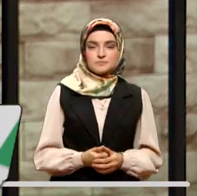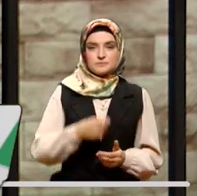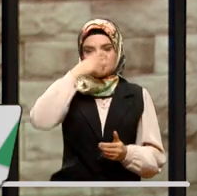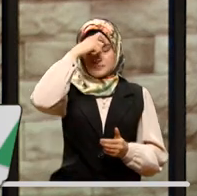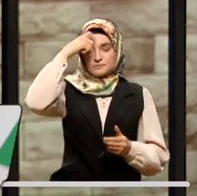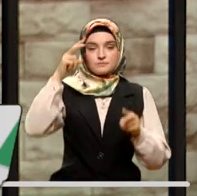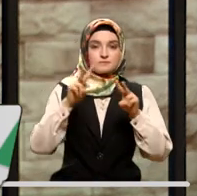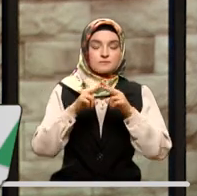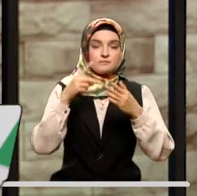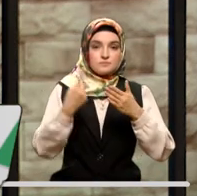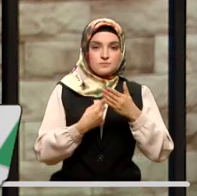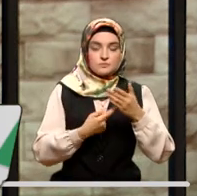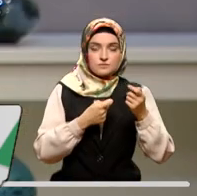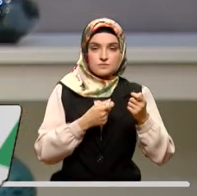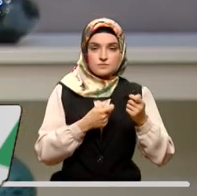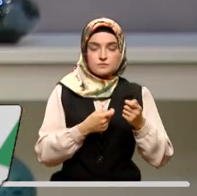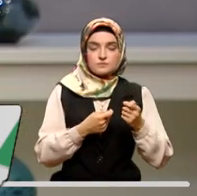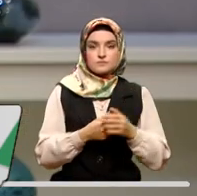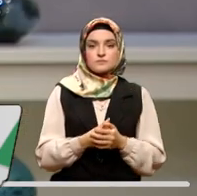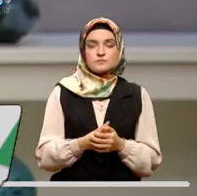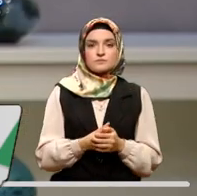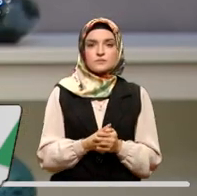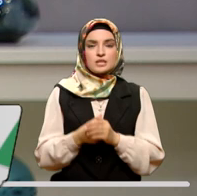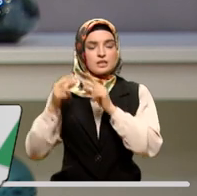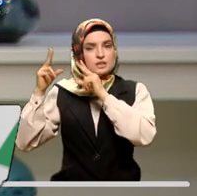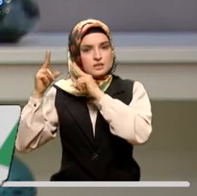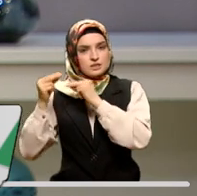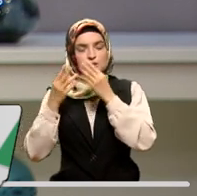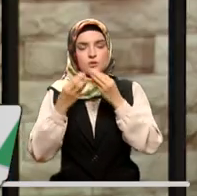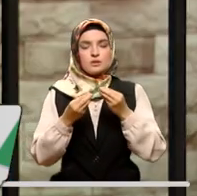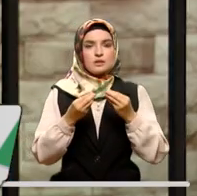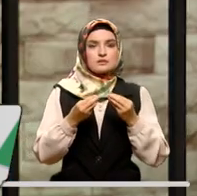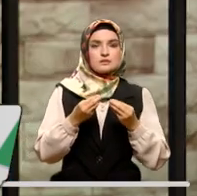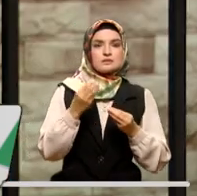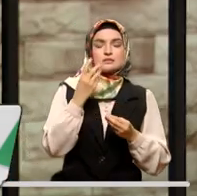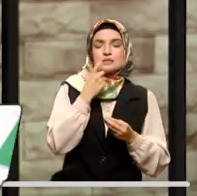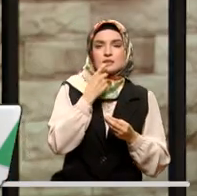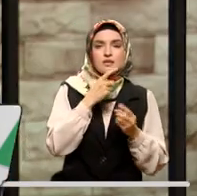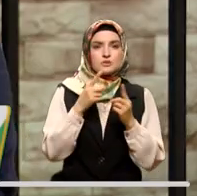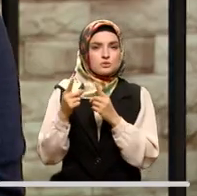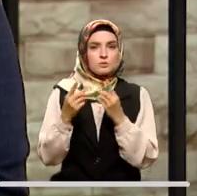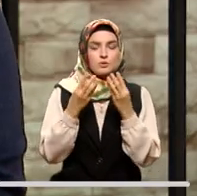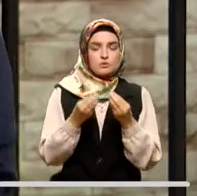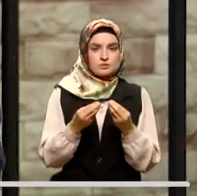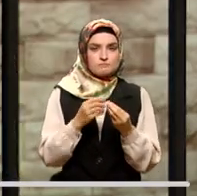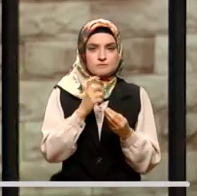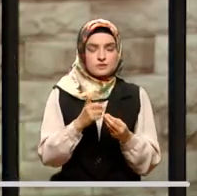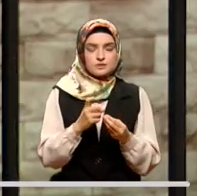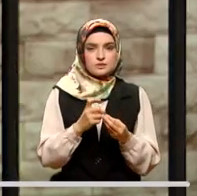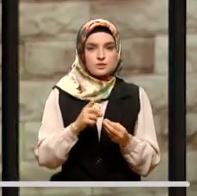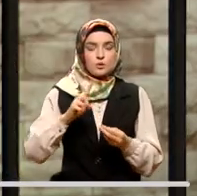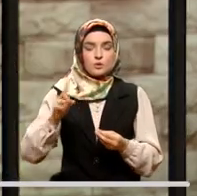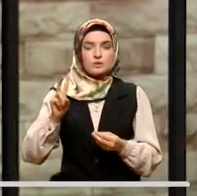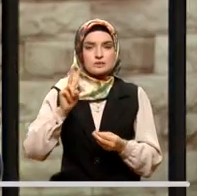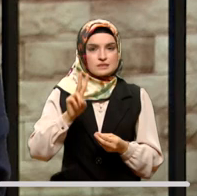kursu yatılı. Hocam bu yatılı olan kaç yaş grubu için olacak? Evet, çok güzel. 12. 12. 12 ve 18 yaş. 12-18 aralığı. Evet,